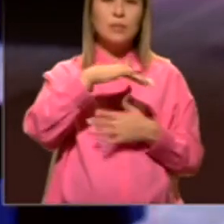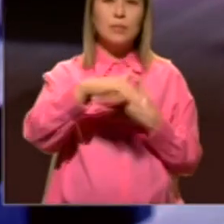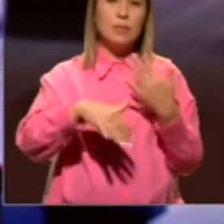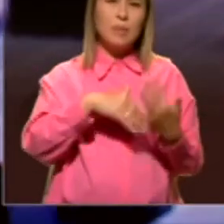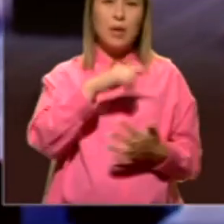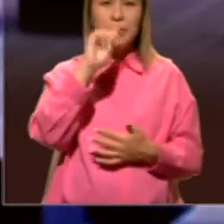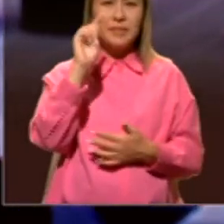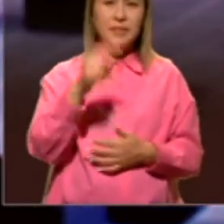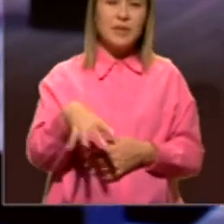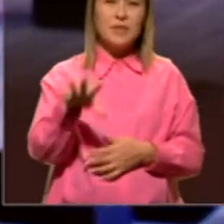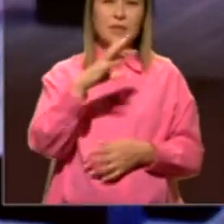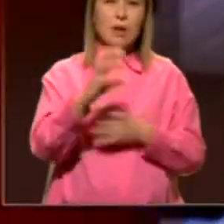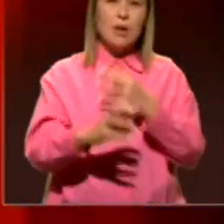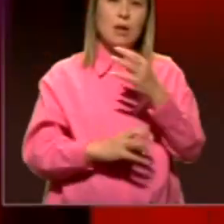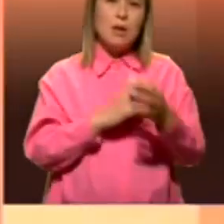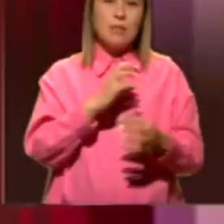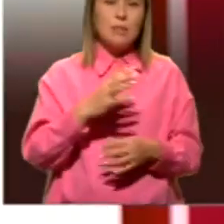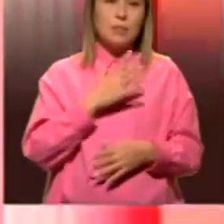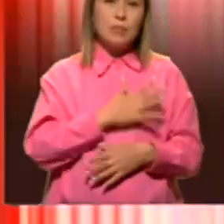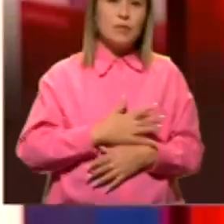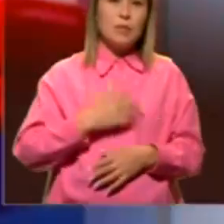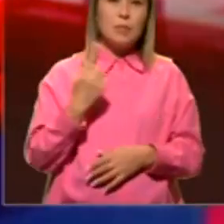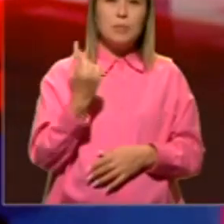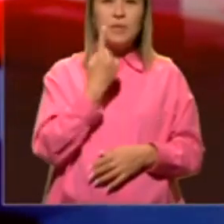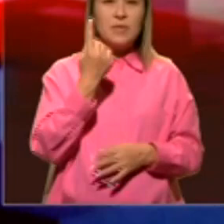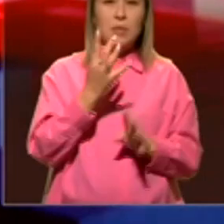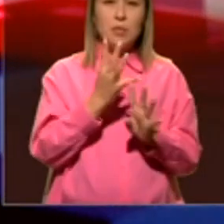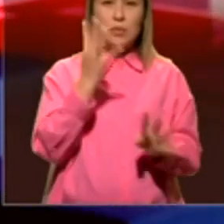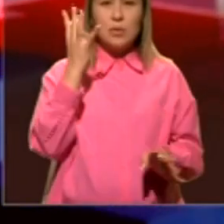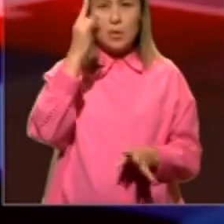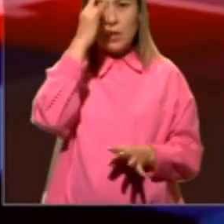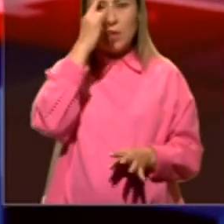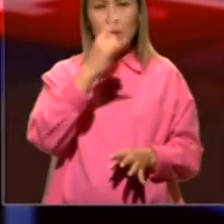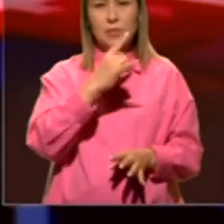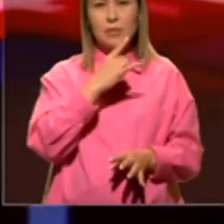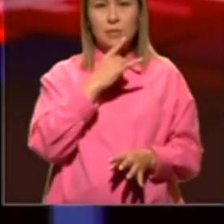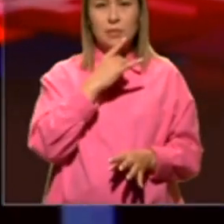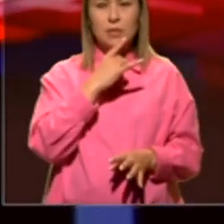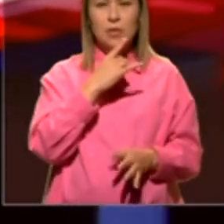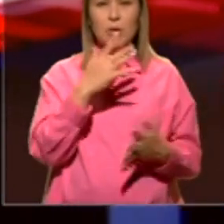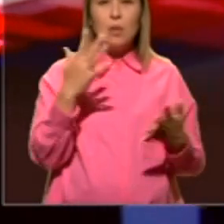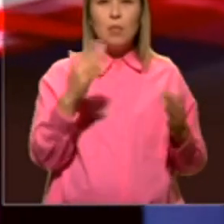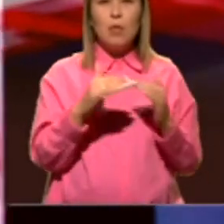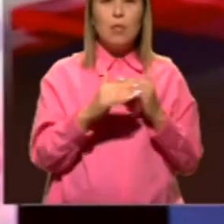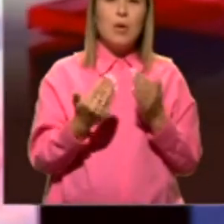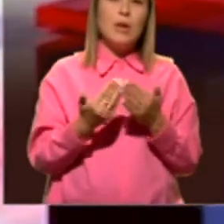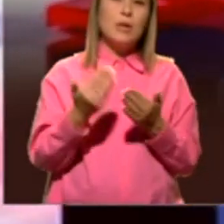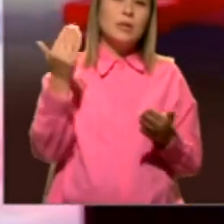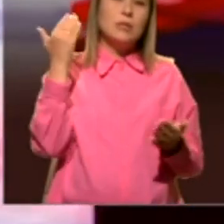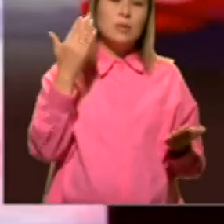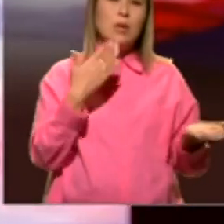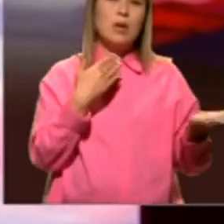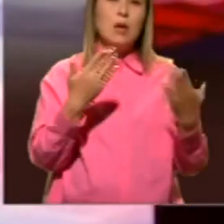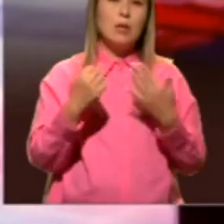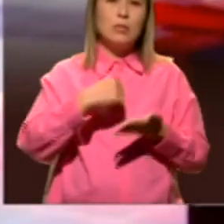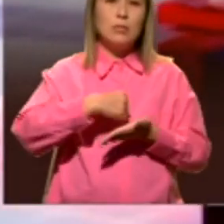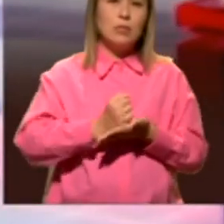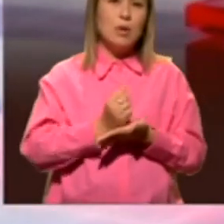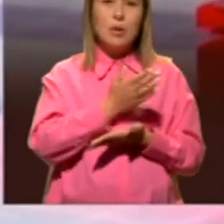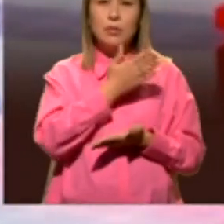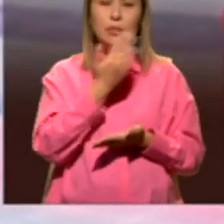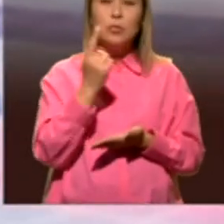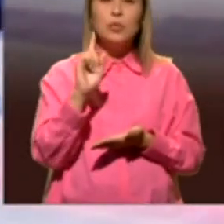жұртын алаңдатқанмен бұл бірінші кезекте Қазақстанды терең толғандырады. Посткеңестік мемлекеттер арасындағы тұрақсыздық қайда